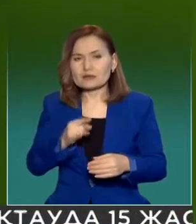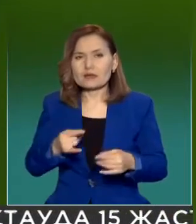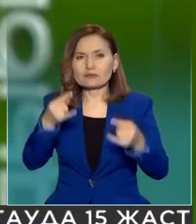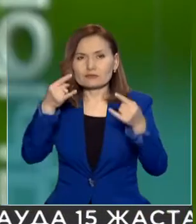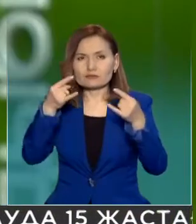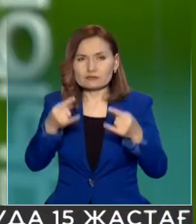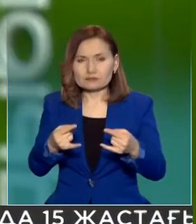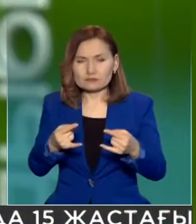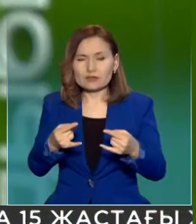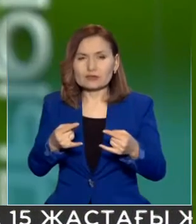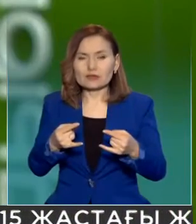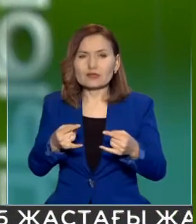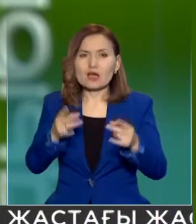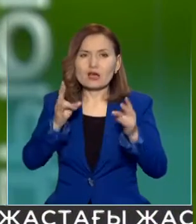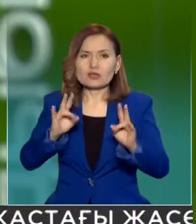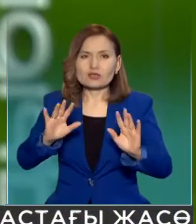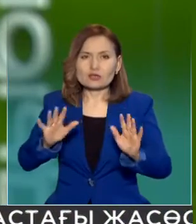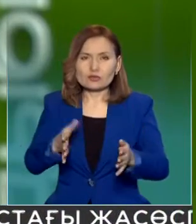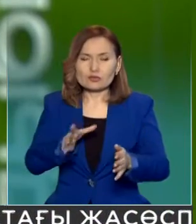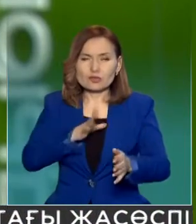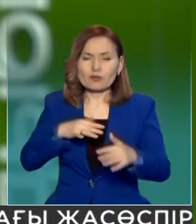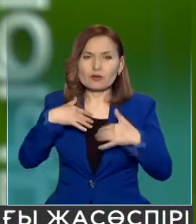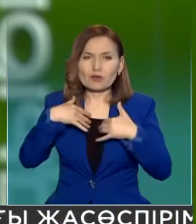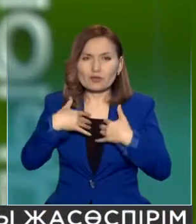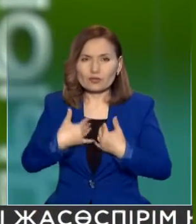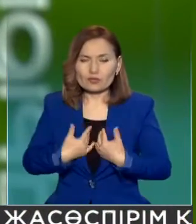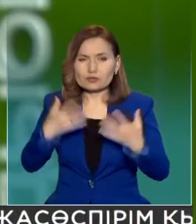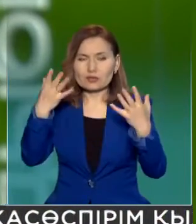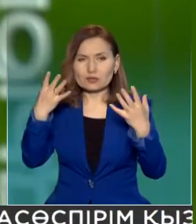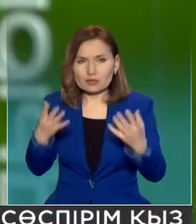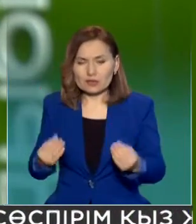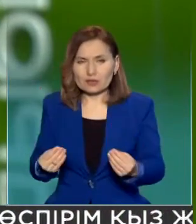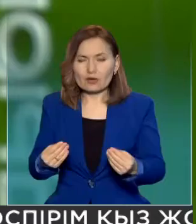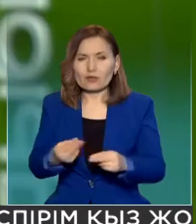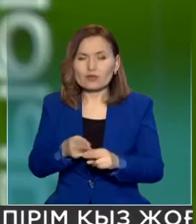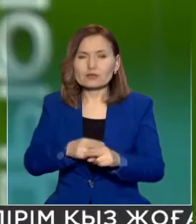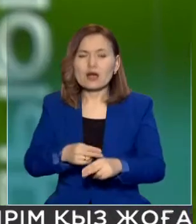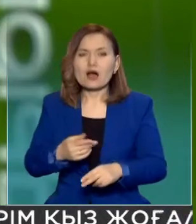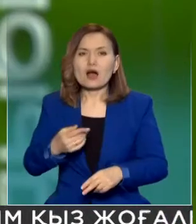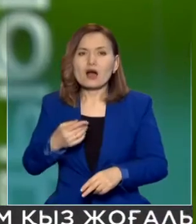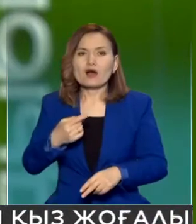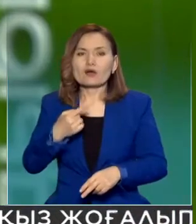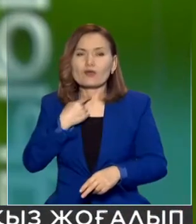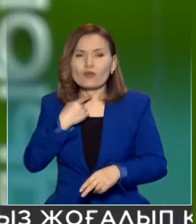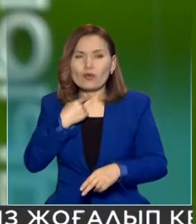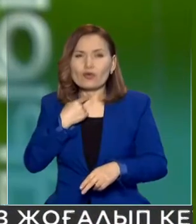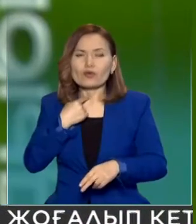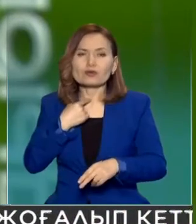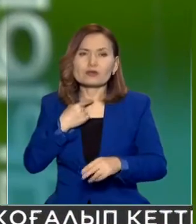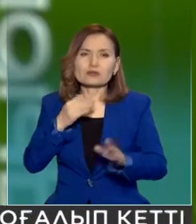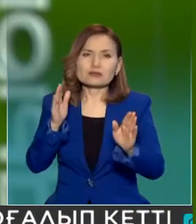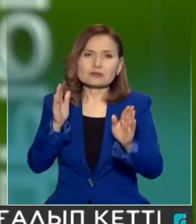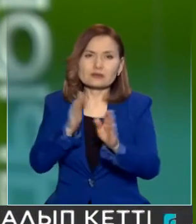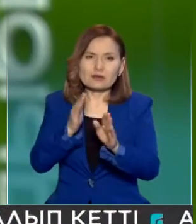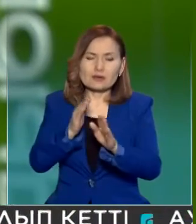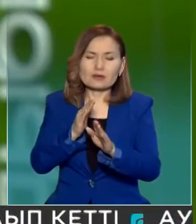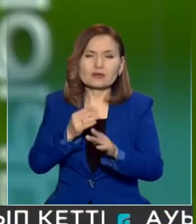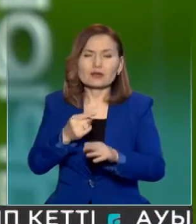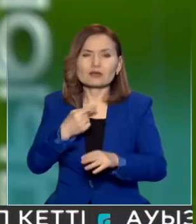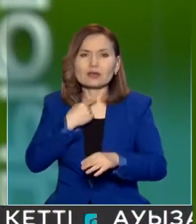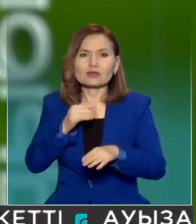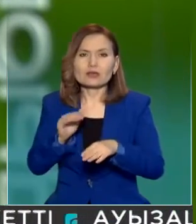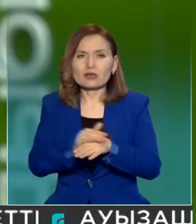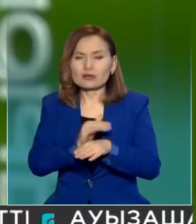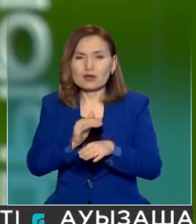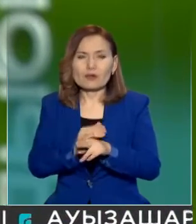болмысы дүниеге келген кездегі табиғи берген дауыс, ешқандай жасандылықсыз,